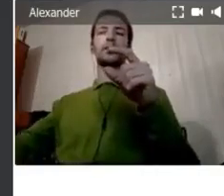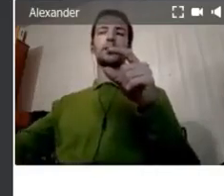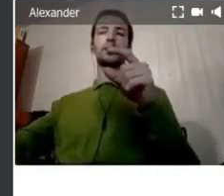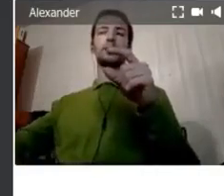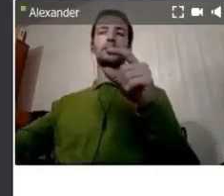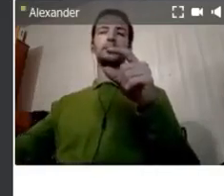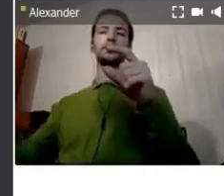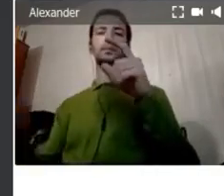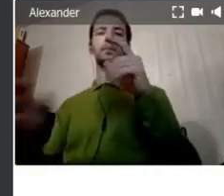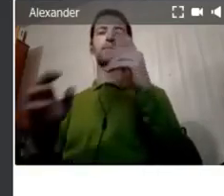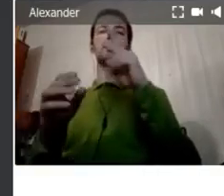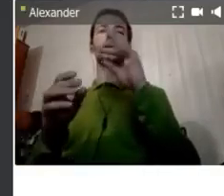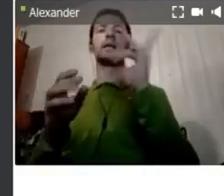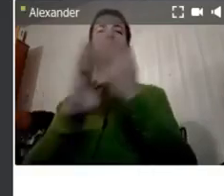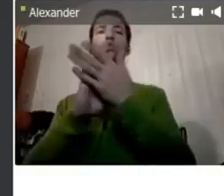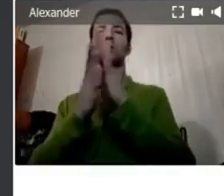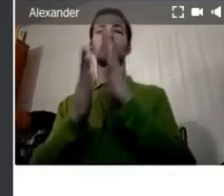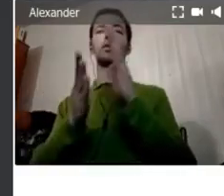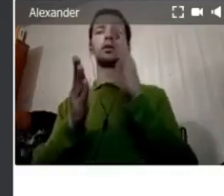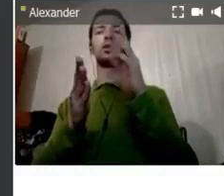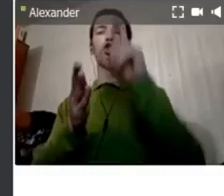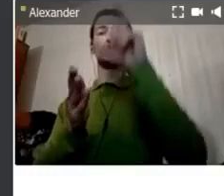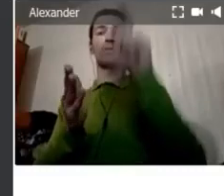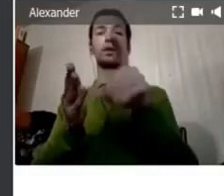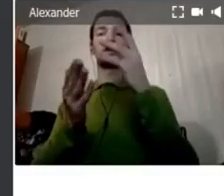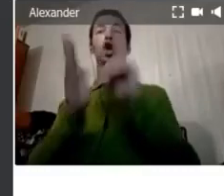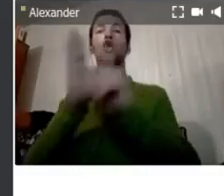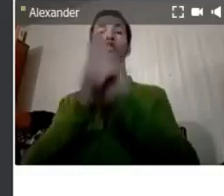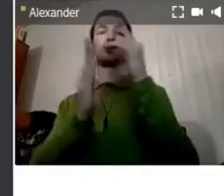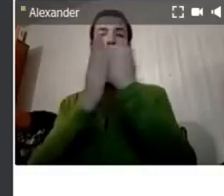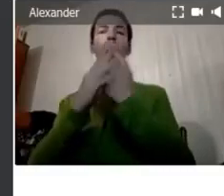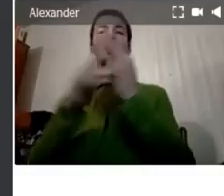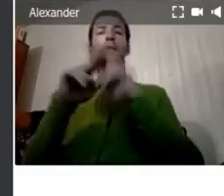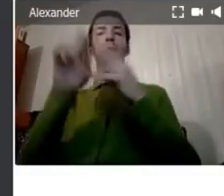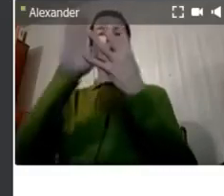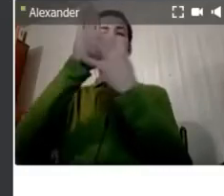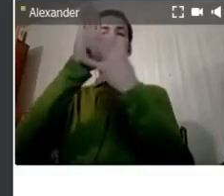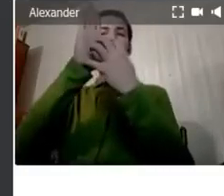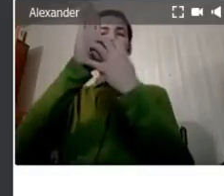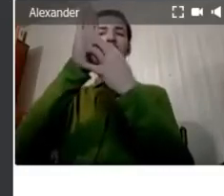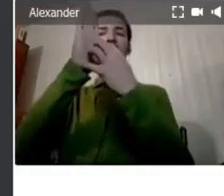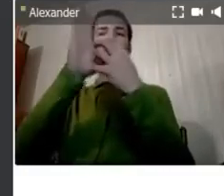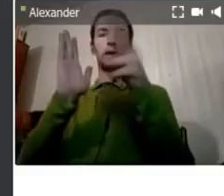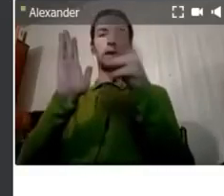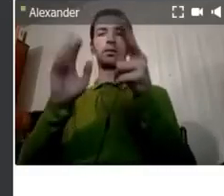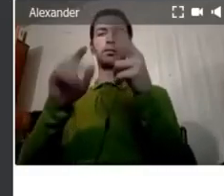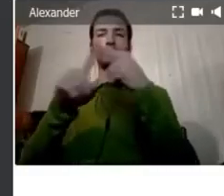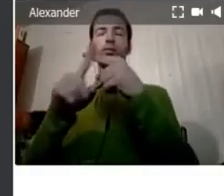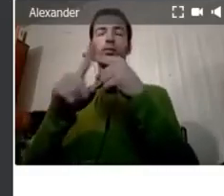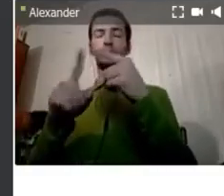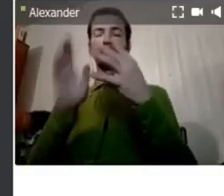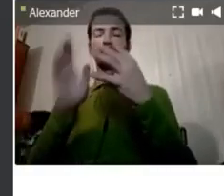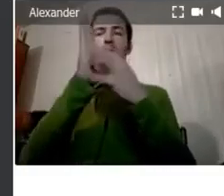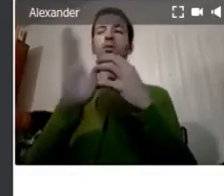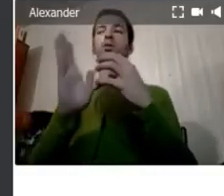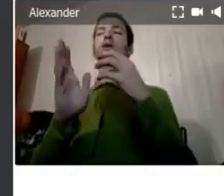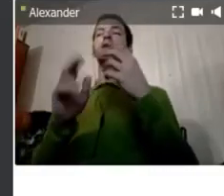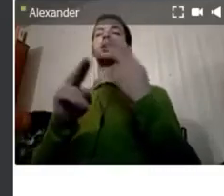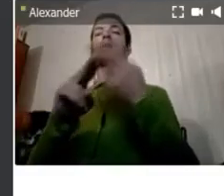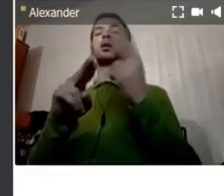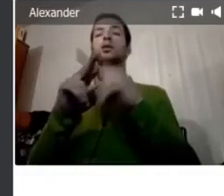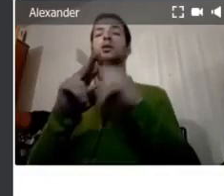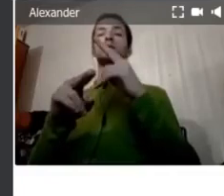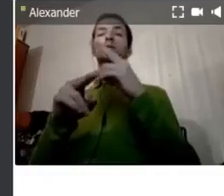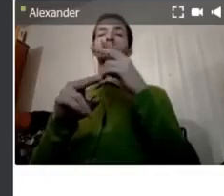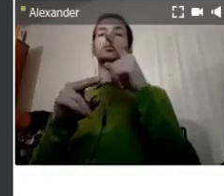показан доход в золоте, вот, например, самый нижний слиток мы видим там в районе 7000 евро, там